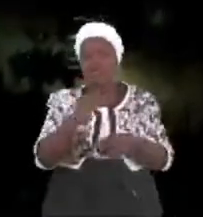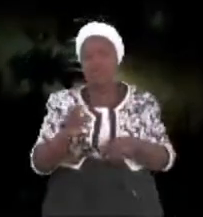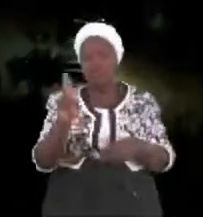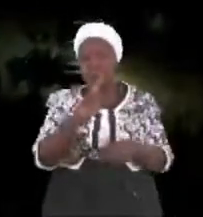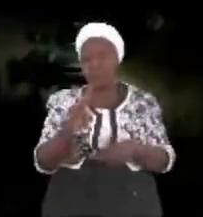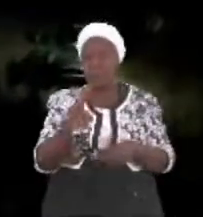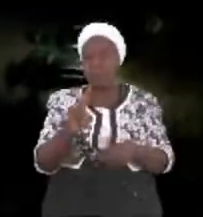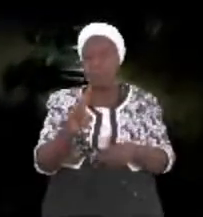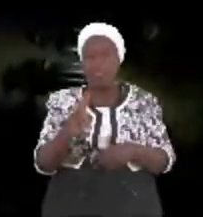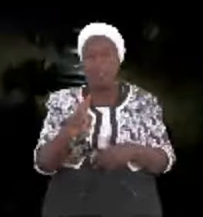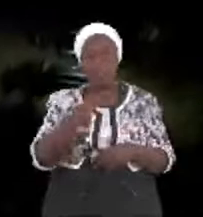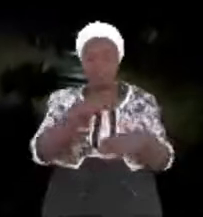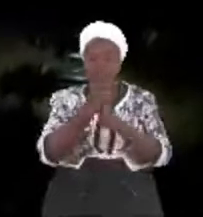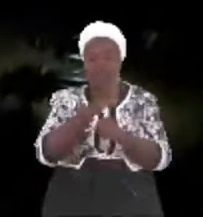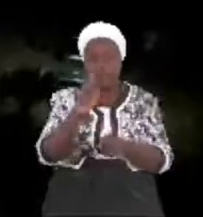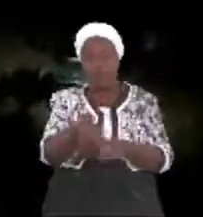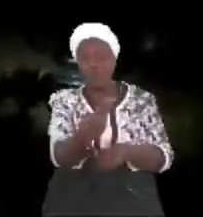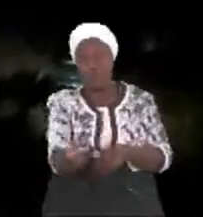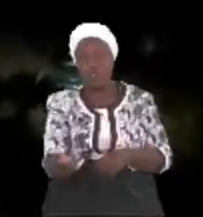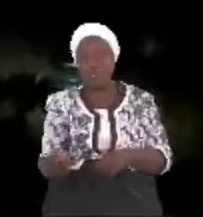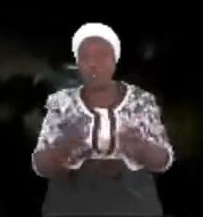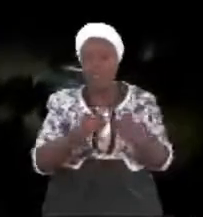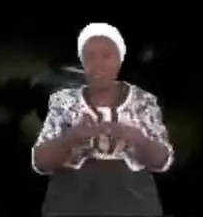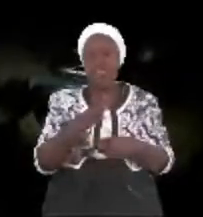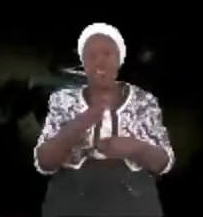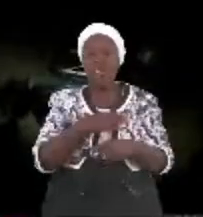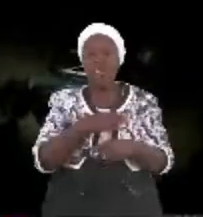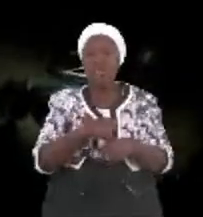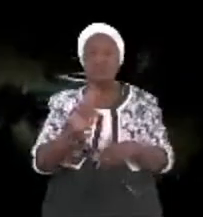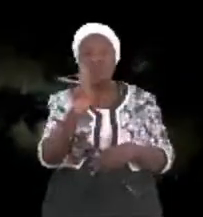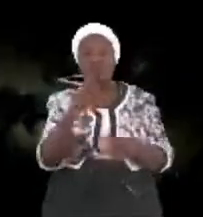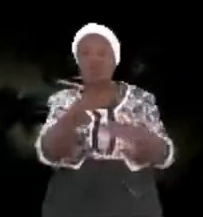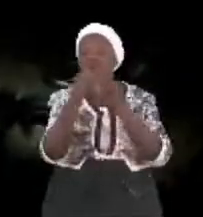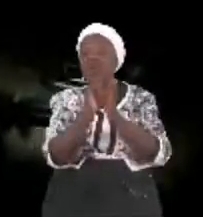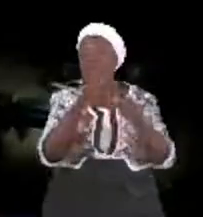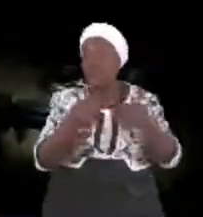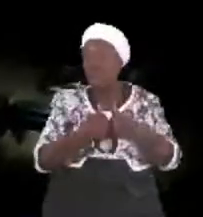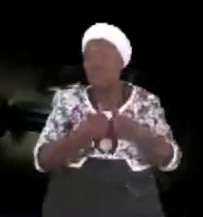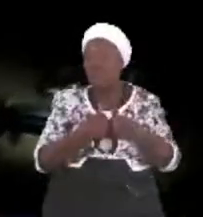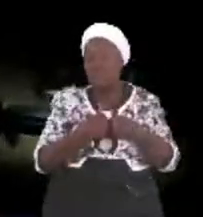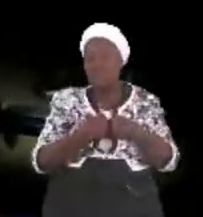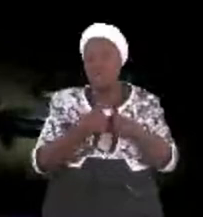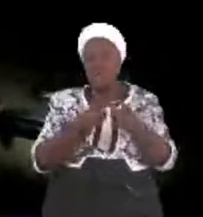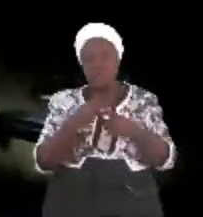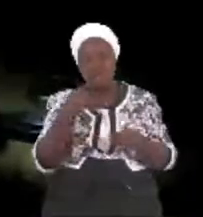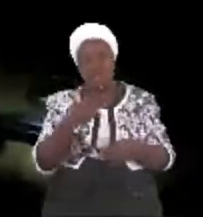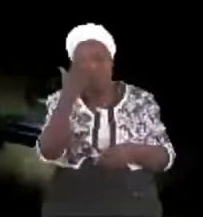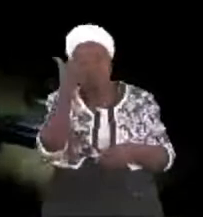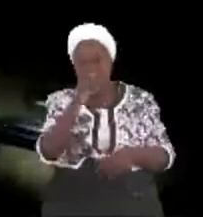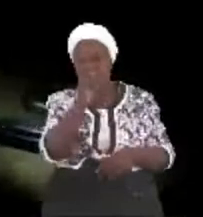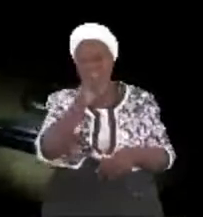et il s'est rendu inutile. Il a gaspillé tout ce qu'il avait, mais il a dit, pourquoi suis-je